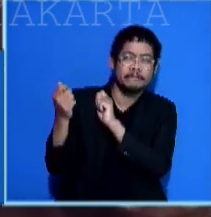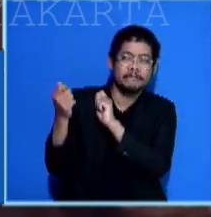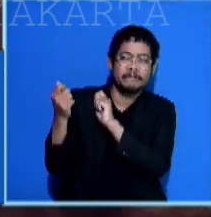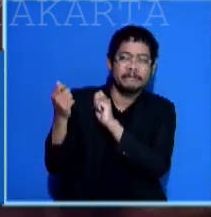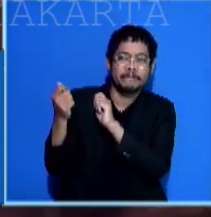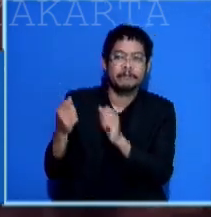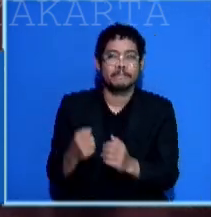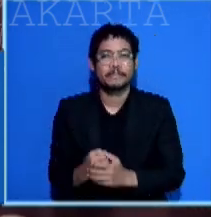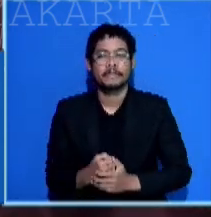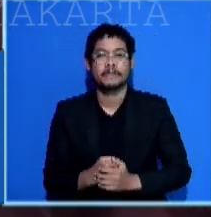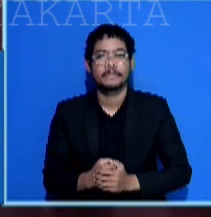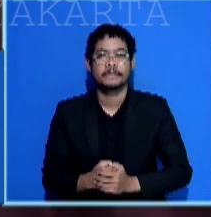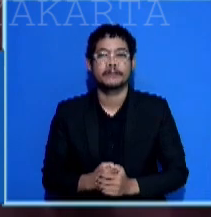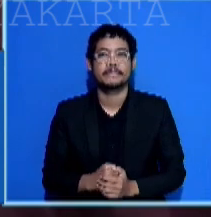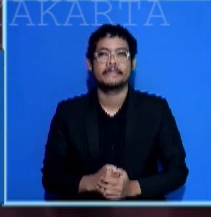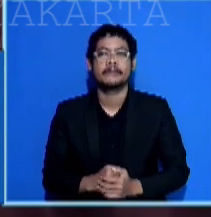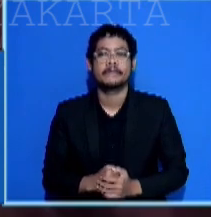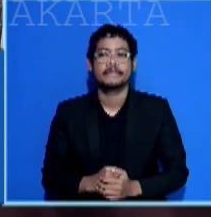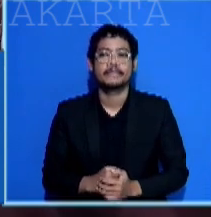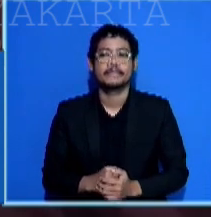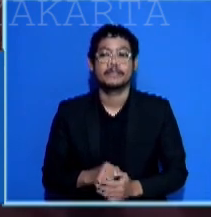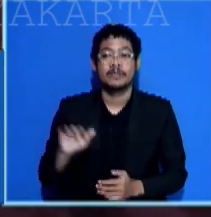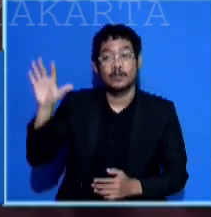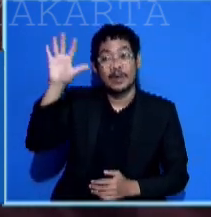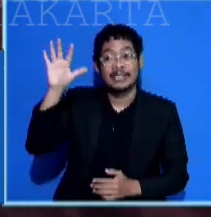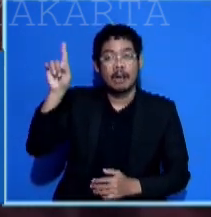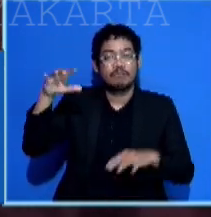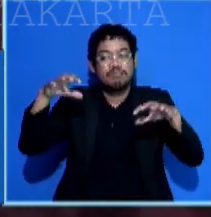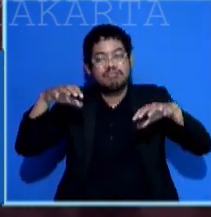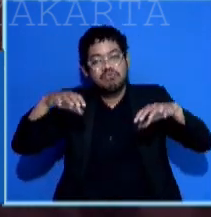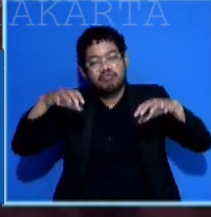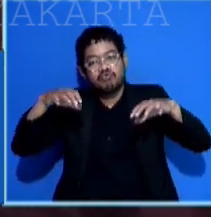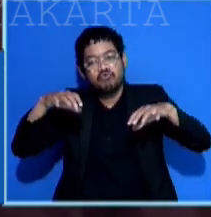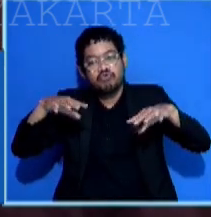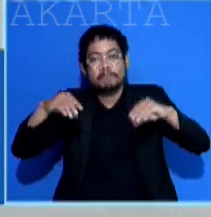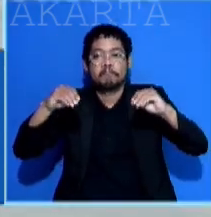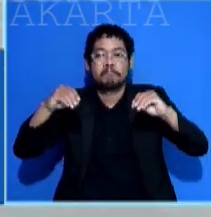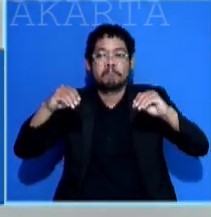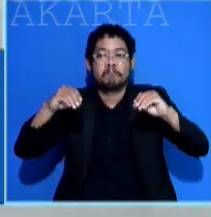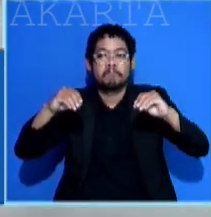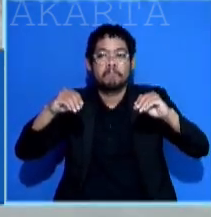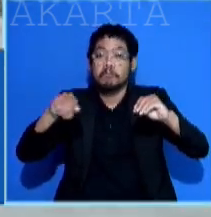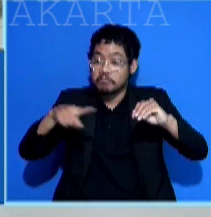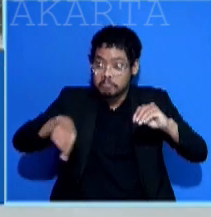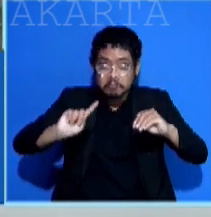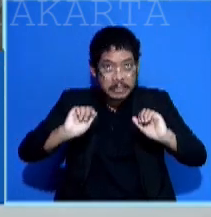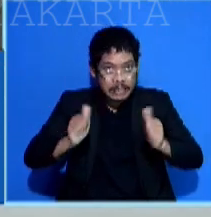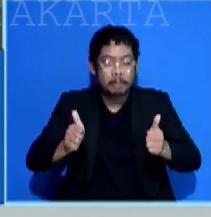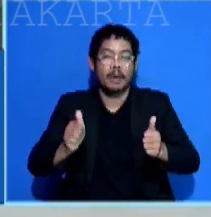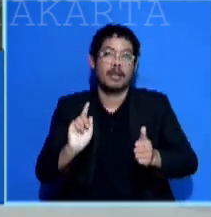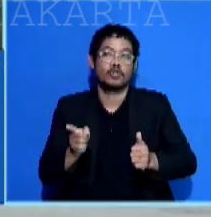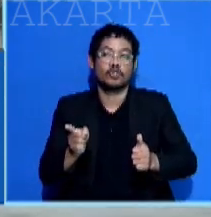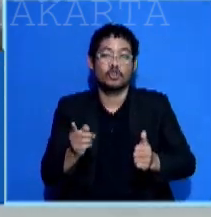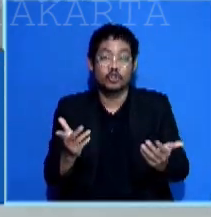tetap ada ya tiba-tiba deras bisa sedang gitu kan Ini yang kita antisipasi dan pengelola jalan tol sullo Jogja